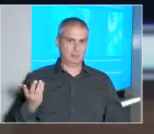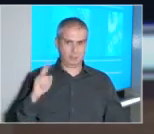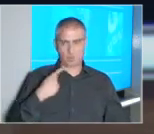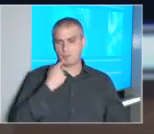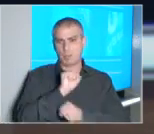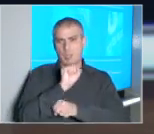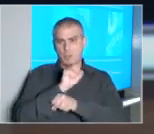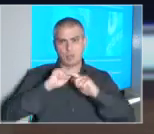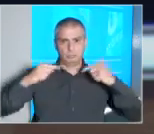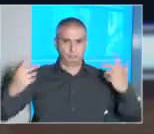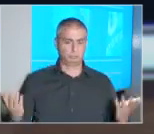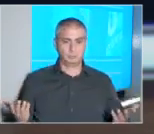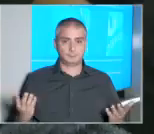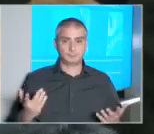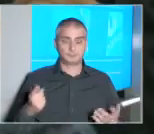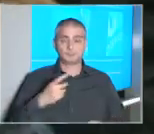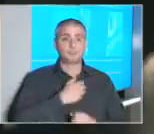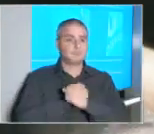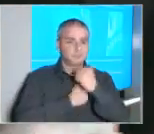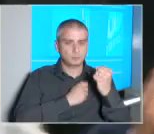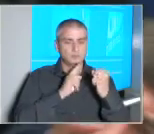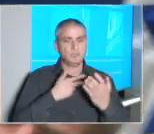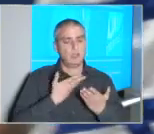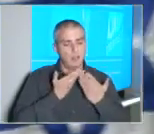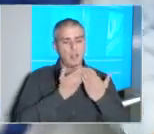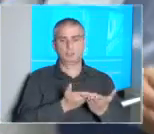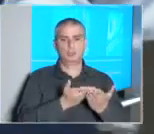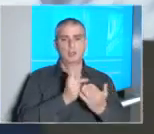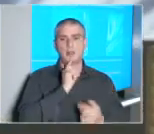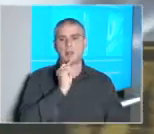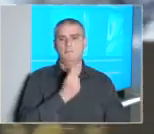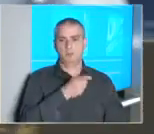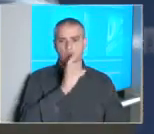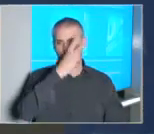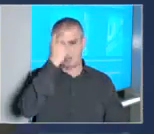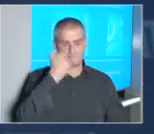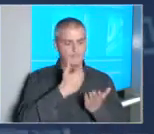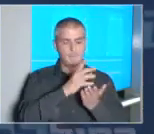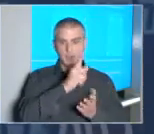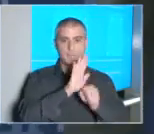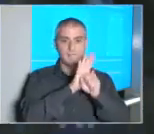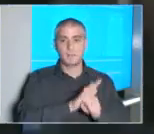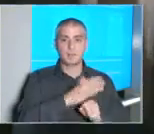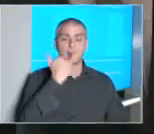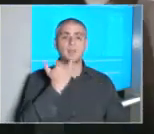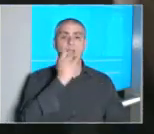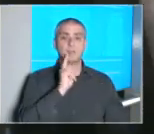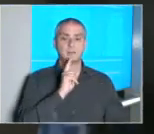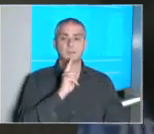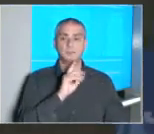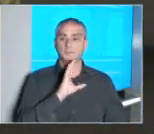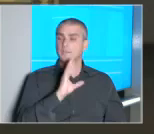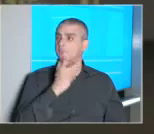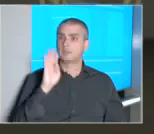לבוא בטענות כאלה ואחרות. ושמאל צריך להושיט יד למיעוט כזה שמדירים אותו ומקפחים אותו תמיד. עכשיו,